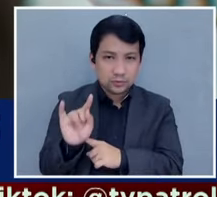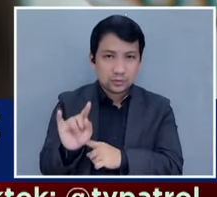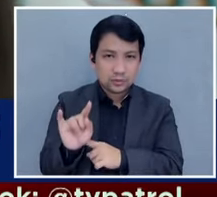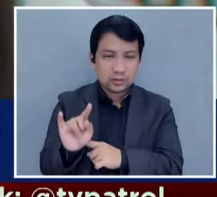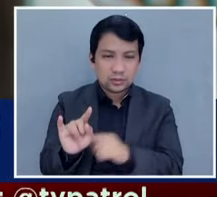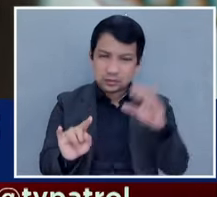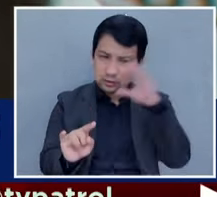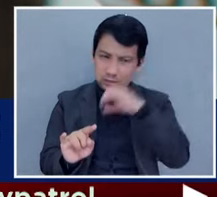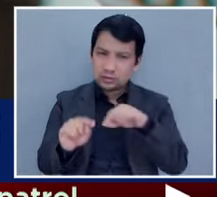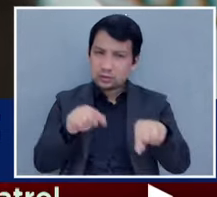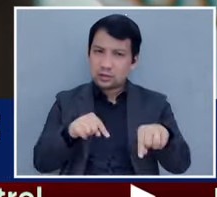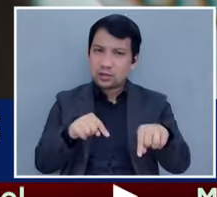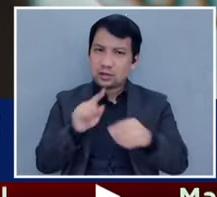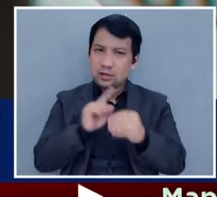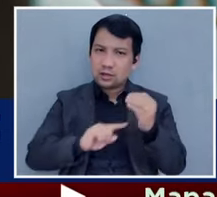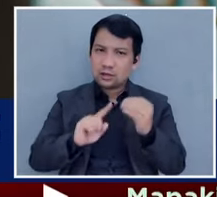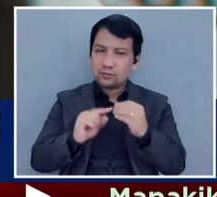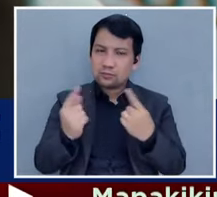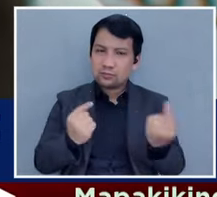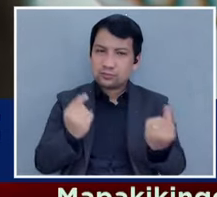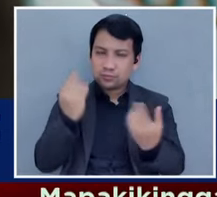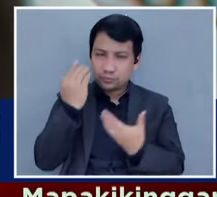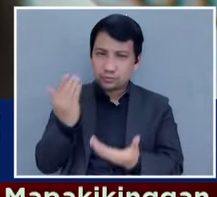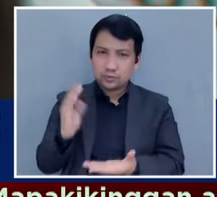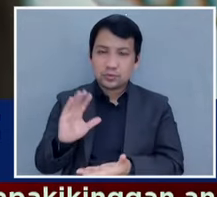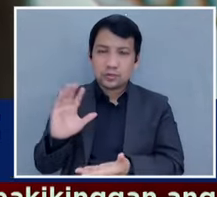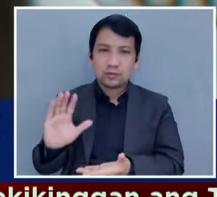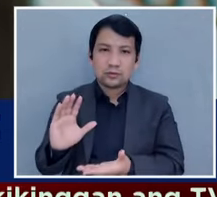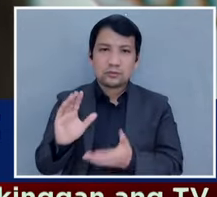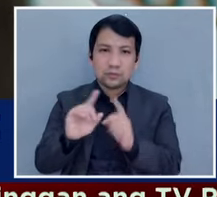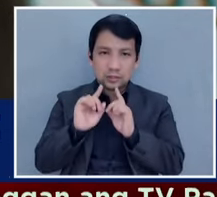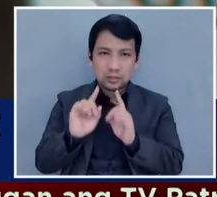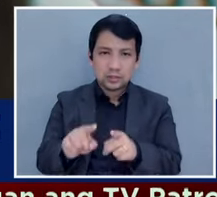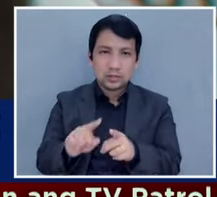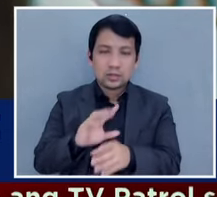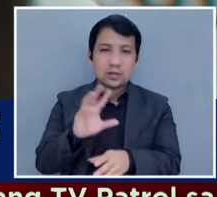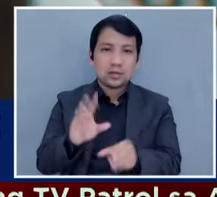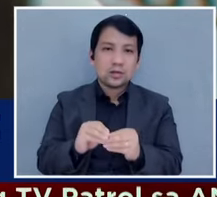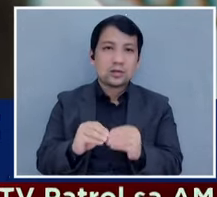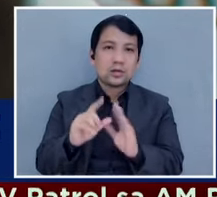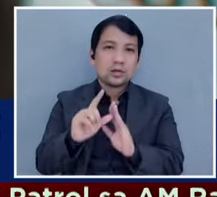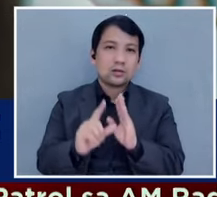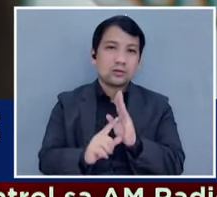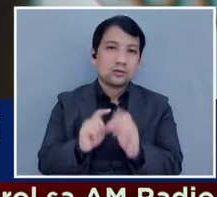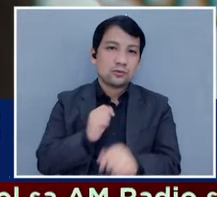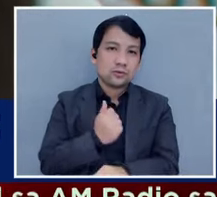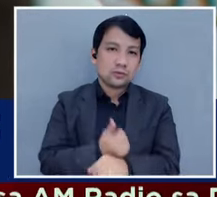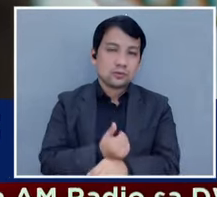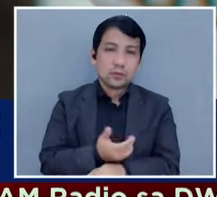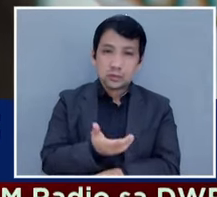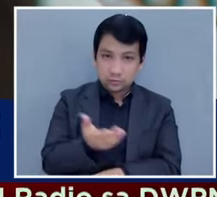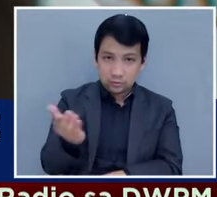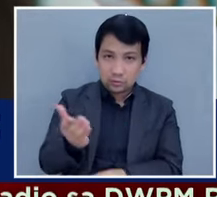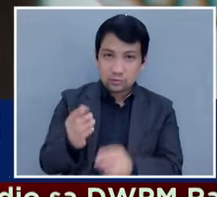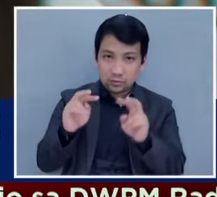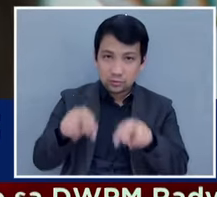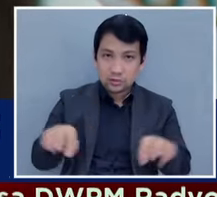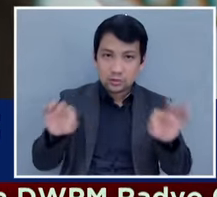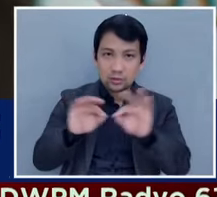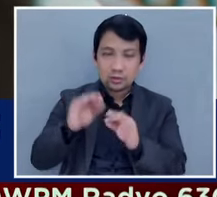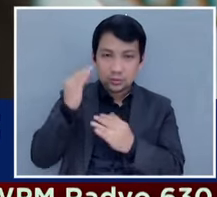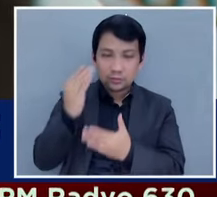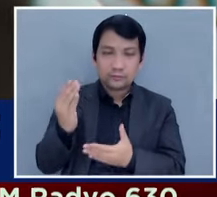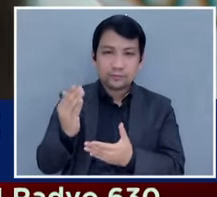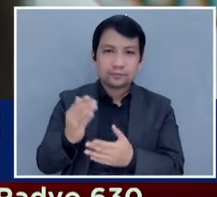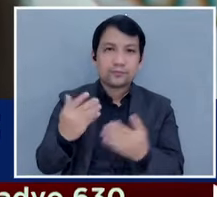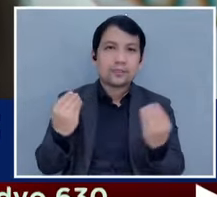kahinahinalang transaction or activity sa inyong account ay nire-report ito sa mga law enforcement agency. So doon po lamang ay magkaroon na po sana sila ng